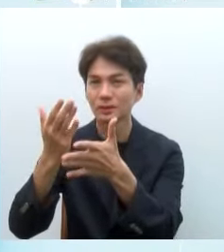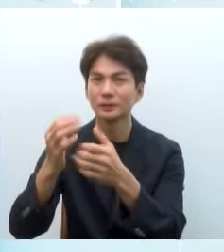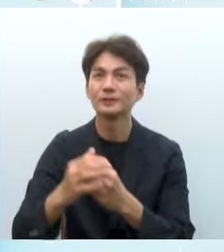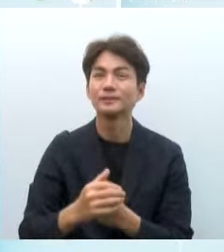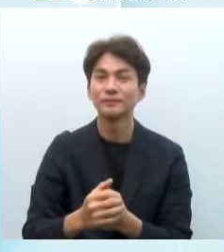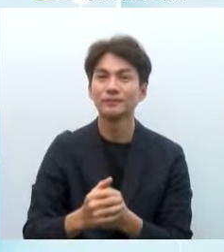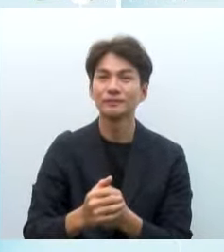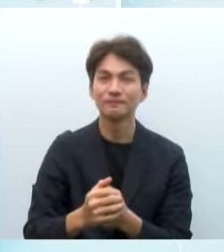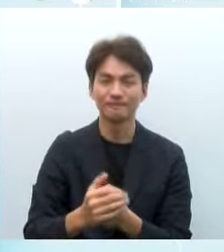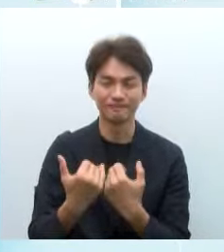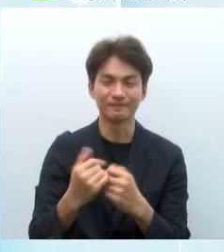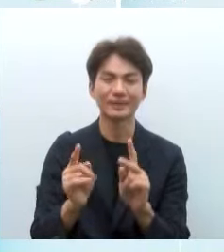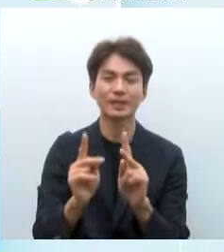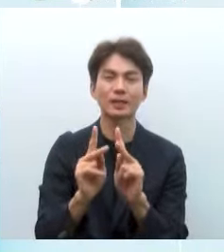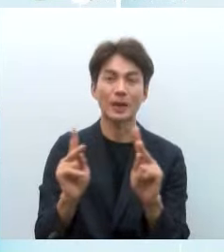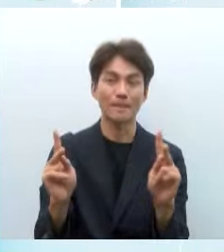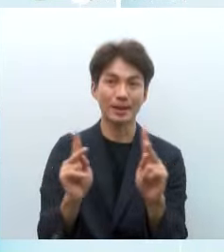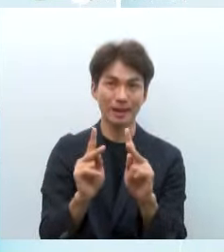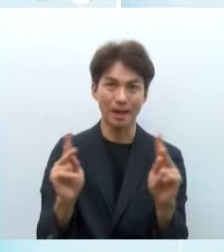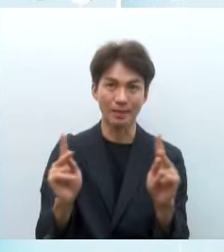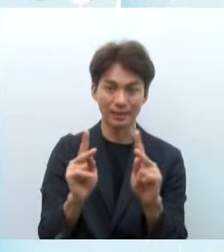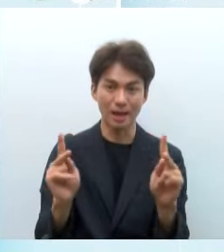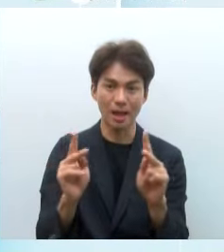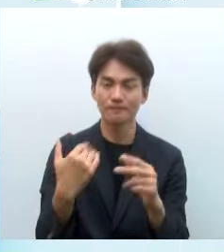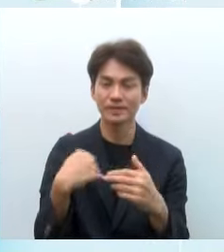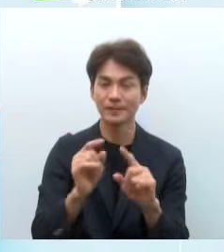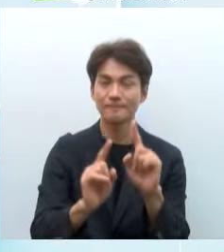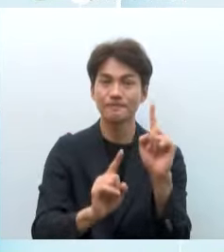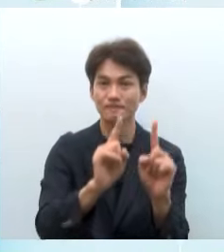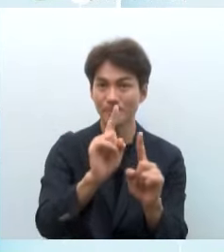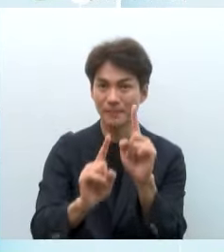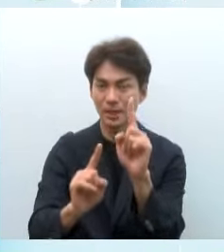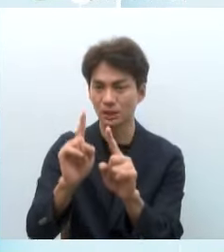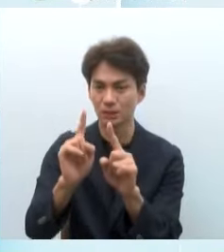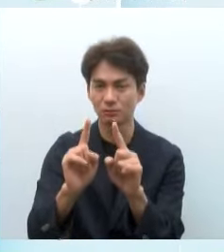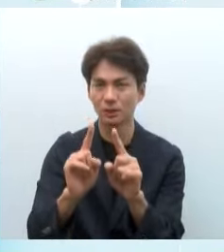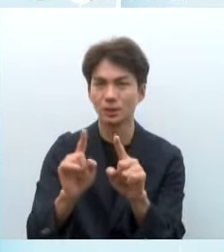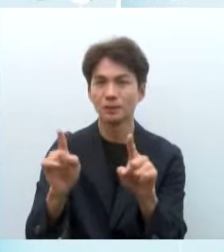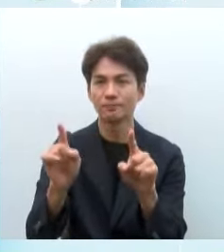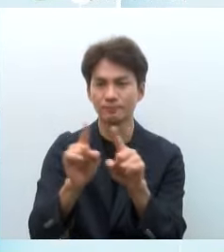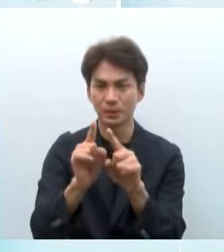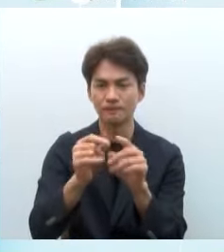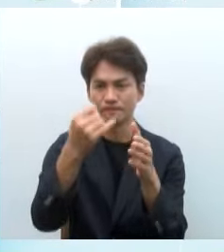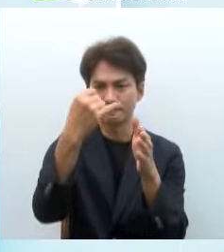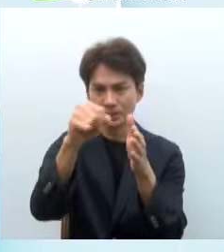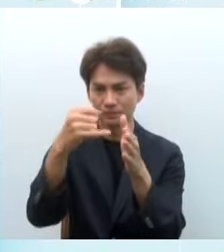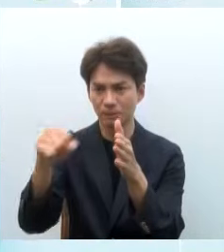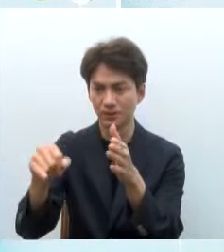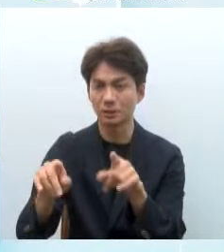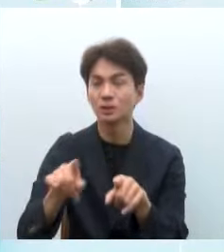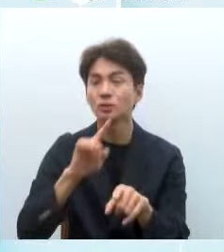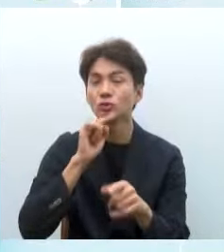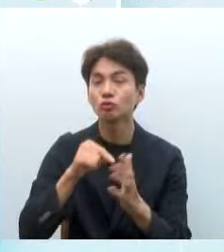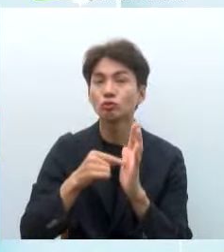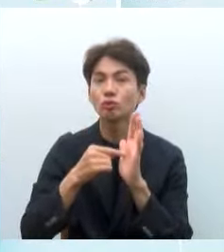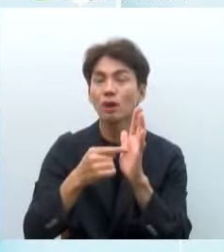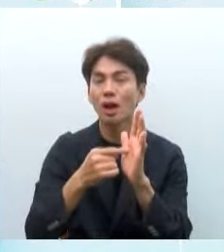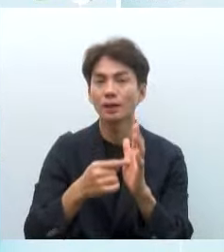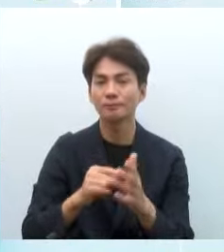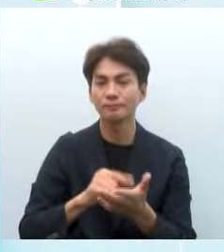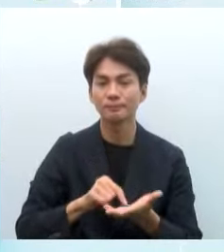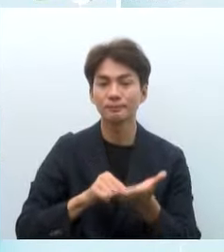โดยกรรมการเนี่ยประเมินผิดหน่วยเวลาแจ้งผลไม่ผ่านนะครับผิดหน่วยหรือประ